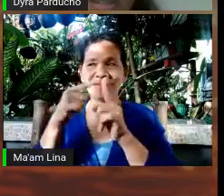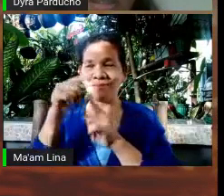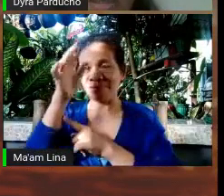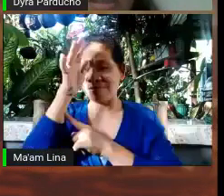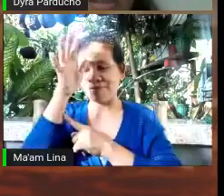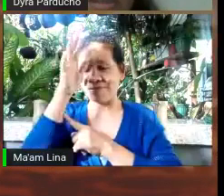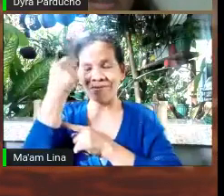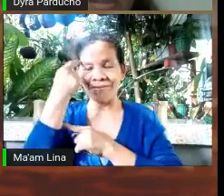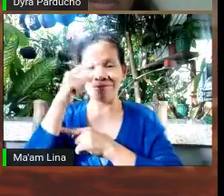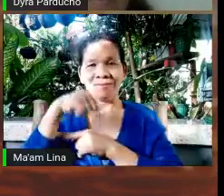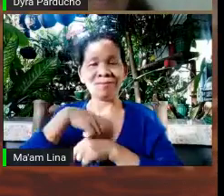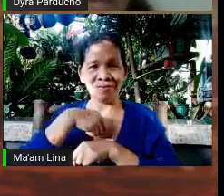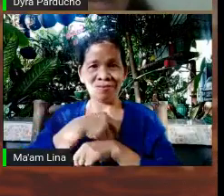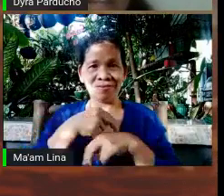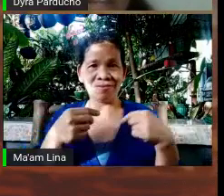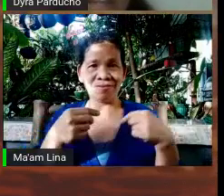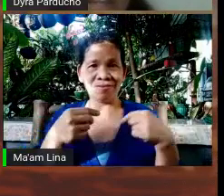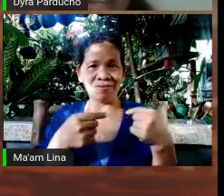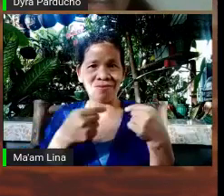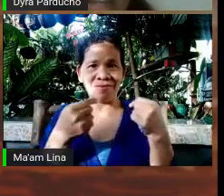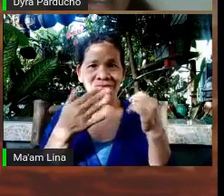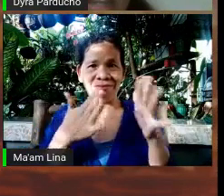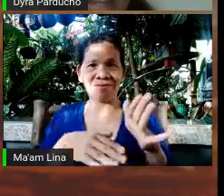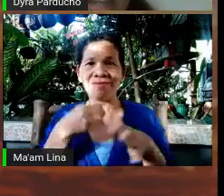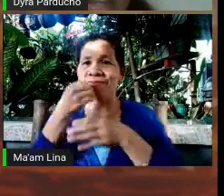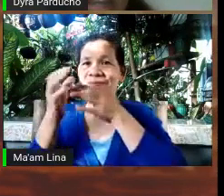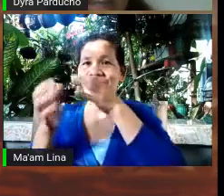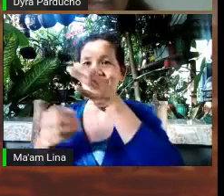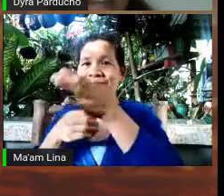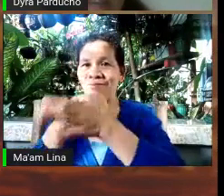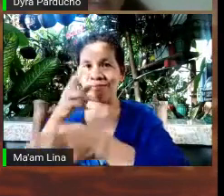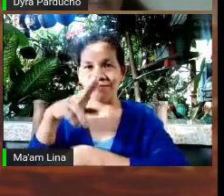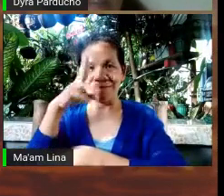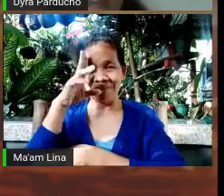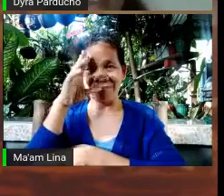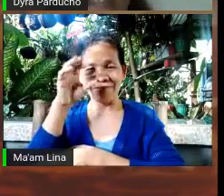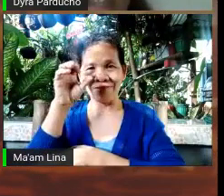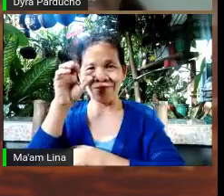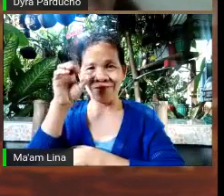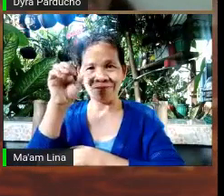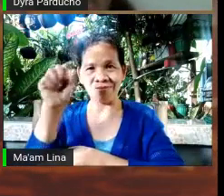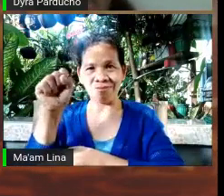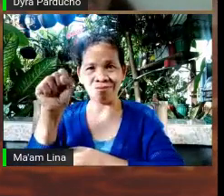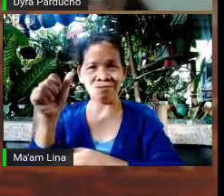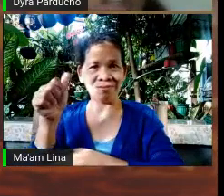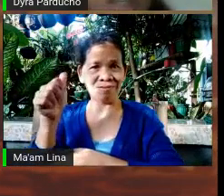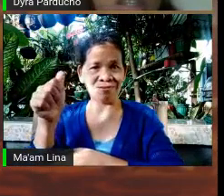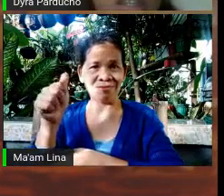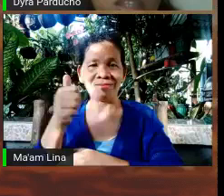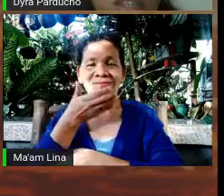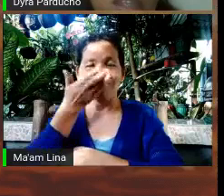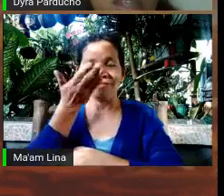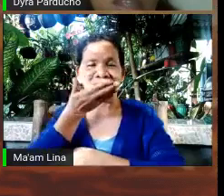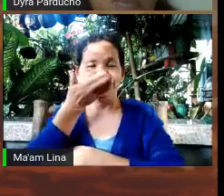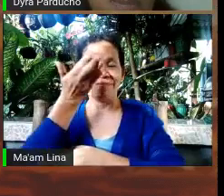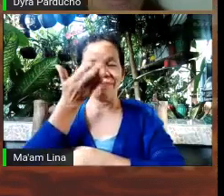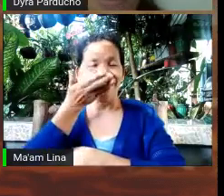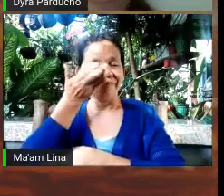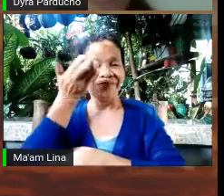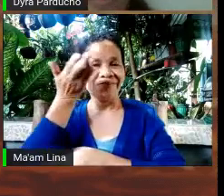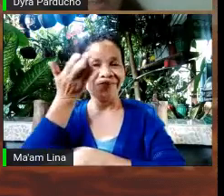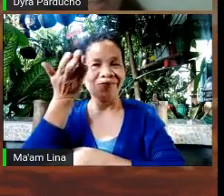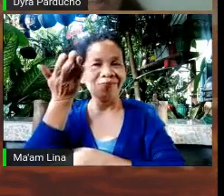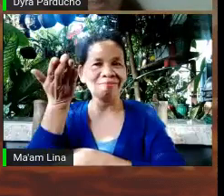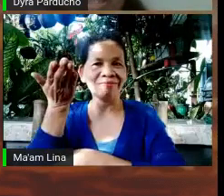mga makasalanan na inihahaya din ng kanyang sarili na may mabangon sa samyo